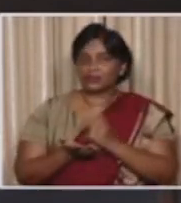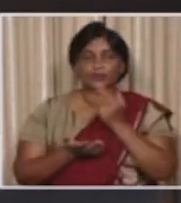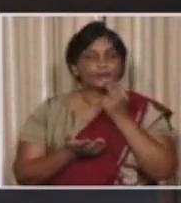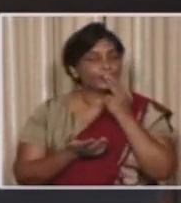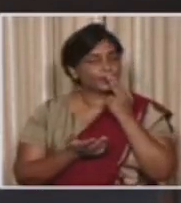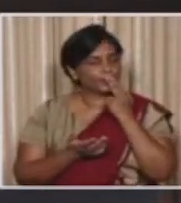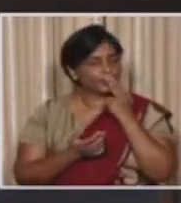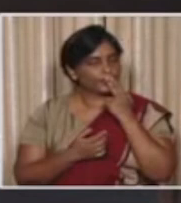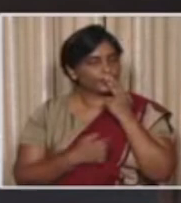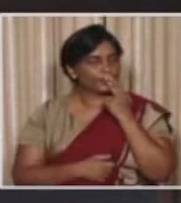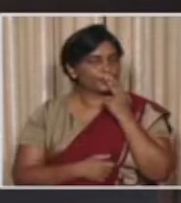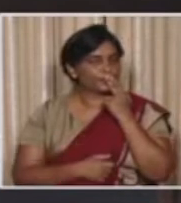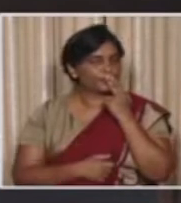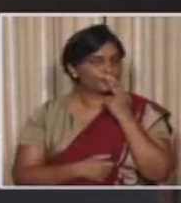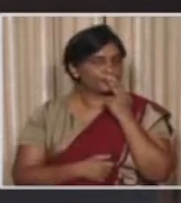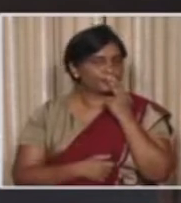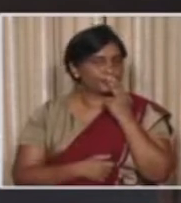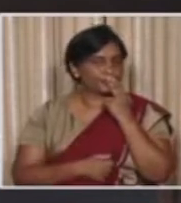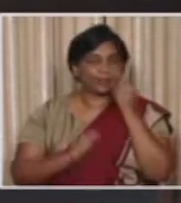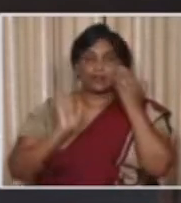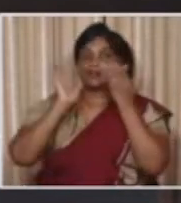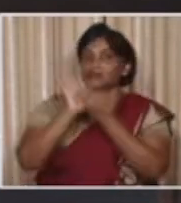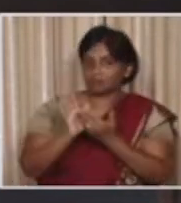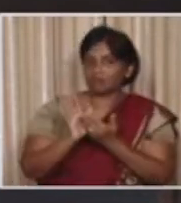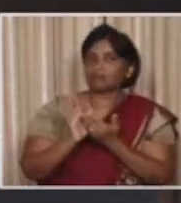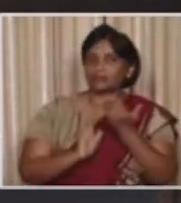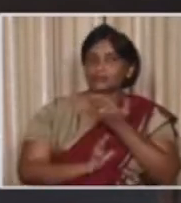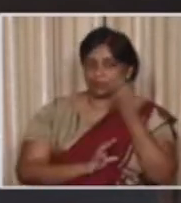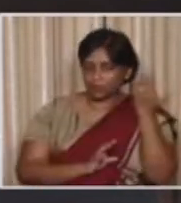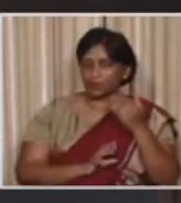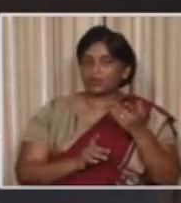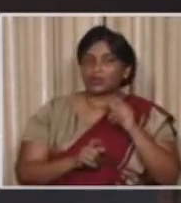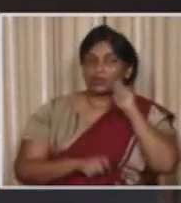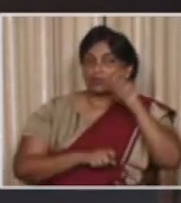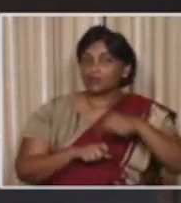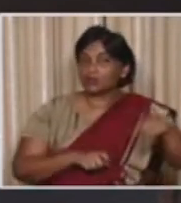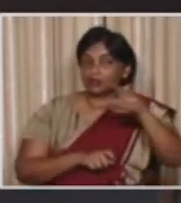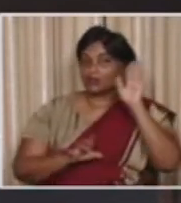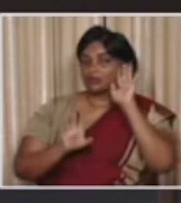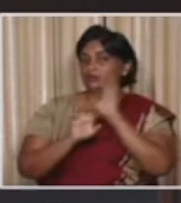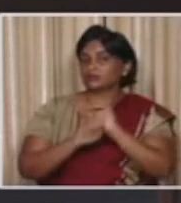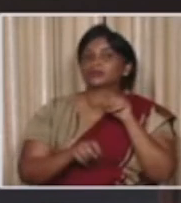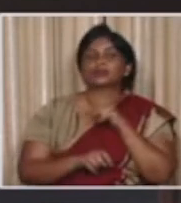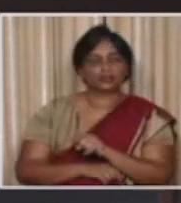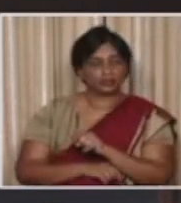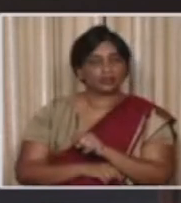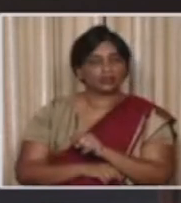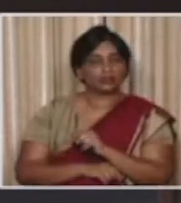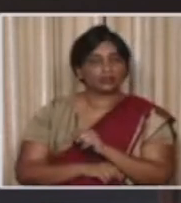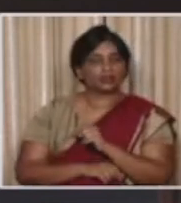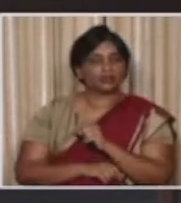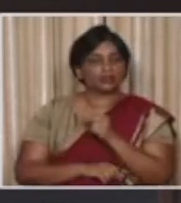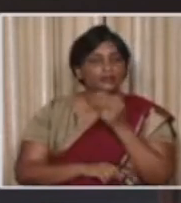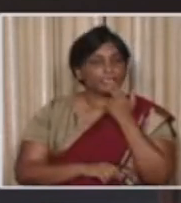සිගරට් ඩිස්ප්ලේ යුනිට් වල ප්‍රදර්ශනය කිරීමට හැකි අතර පාරිභෝගිකයන්ගේ දැන ගැනීම සඳහා මෙම කැප්සියුල්